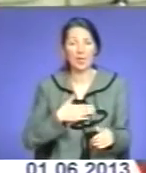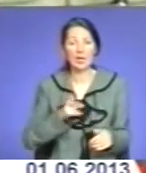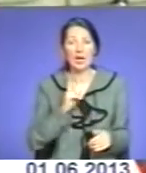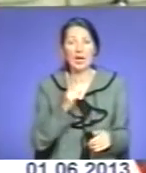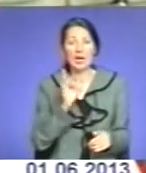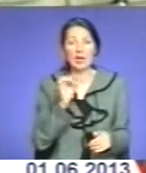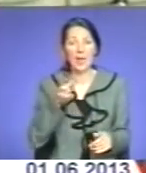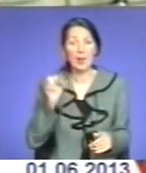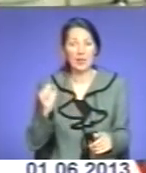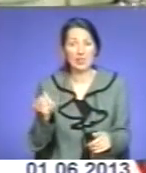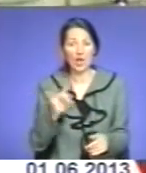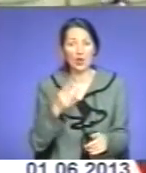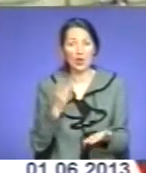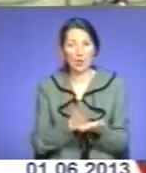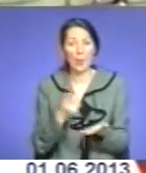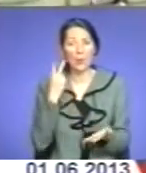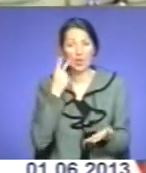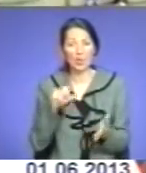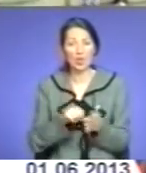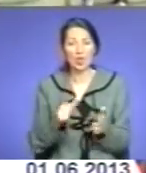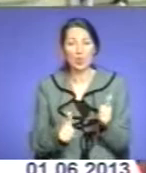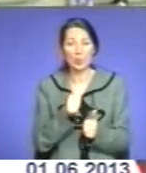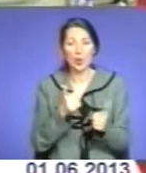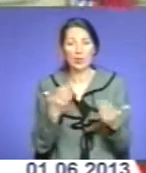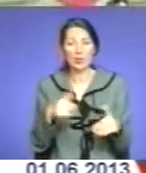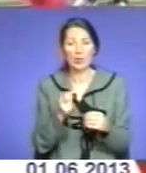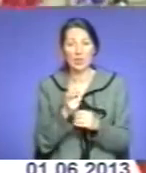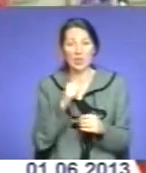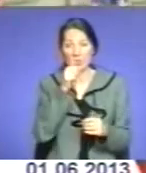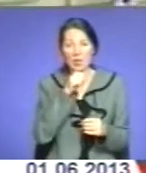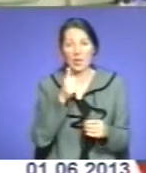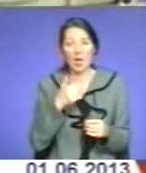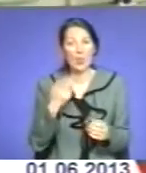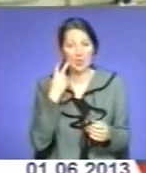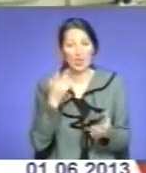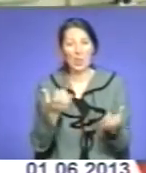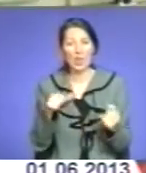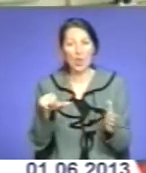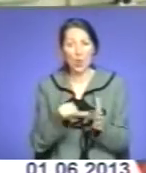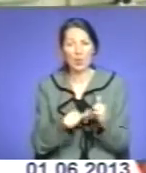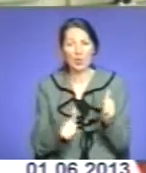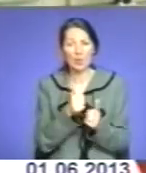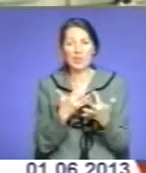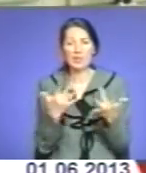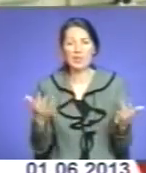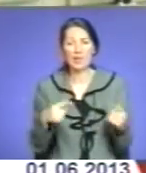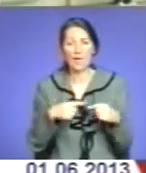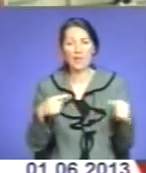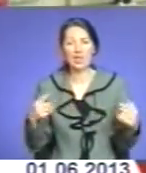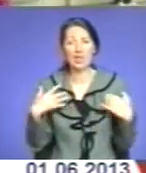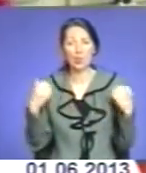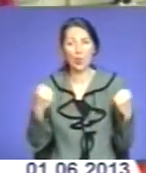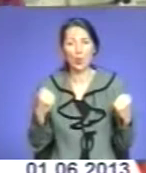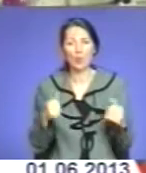вже є постійним учасником цих змагань, адже це вже 13 ігри, і всіх 13 ми завжди брали участь. І змагаємося в різних видах спорту. Зокрема, сьогодні